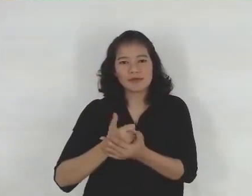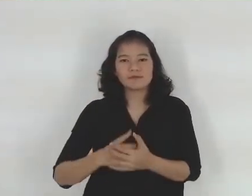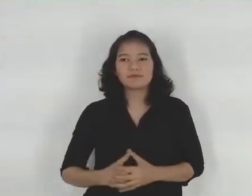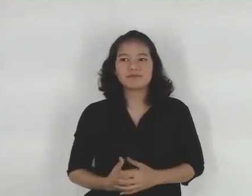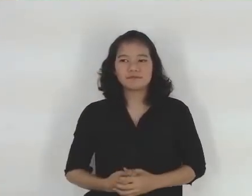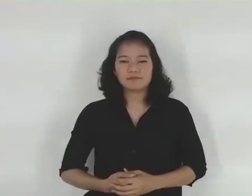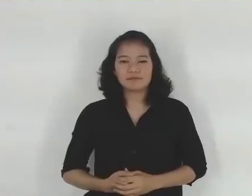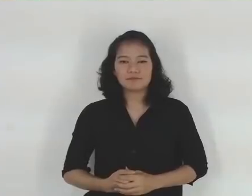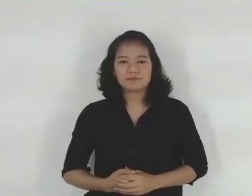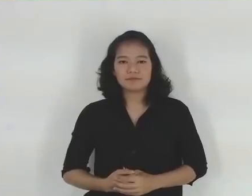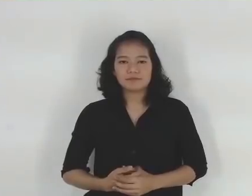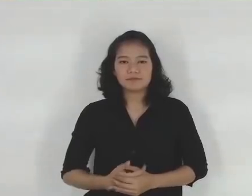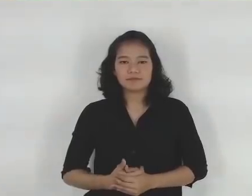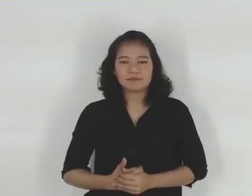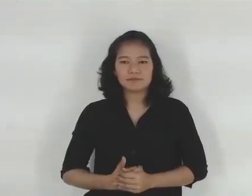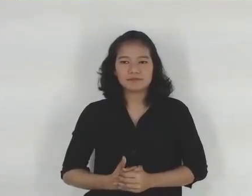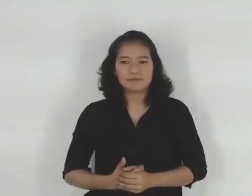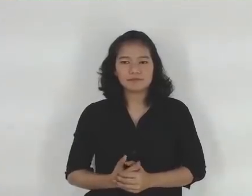amin